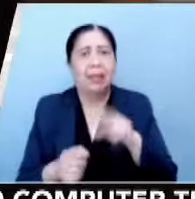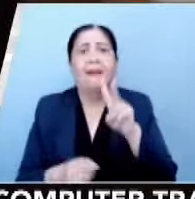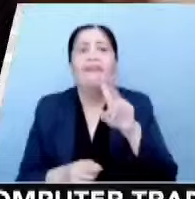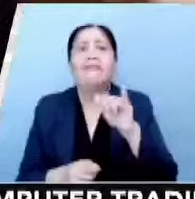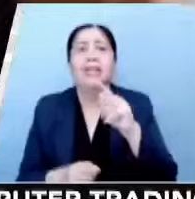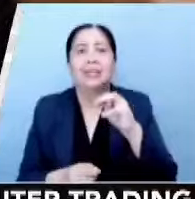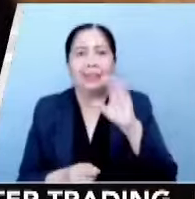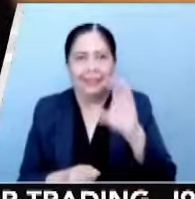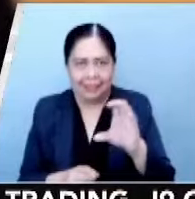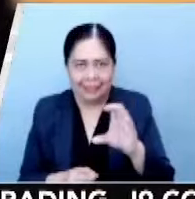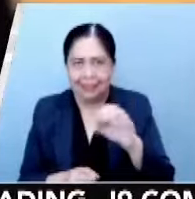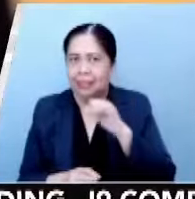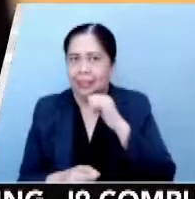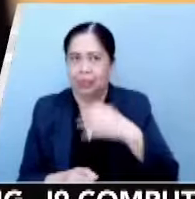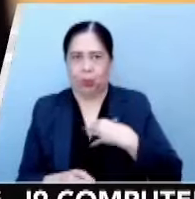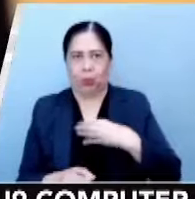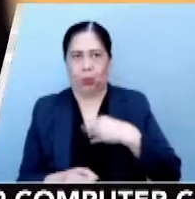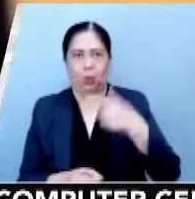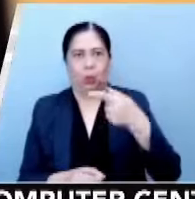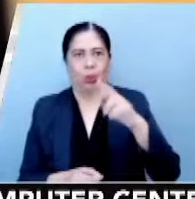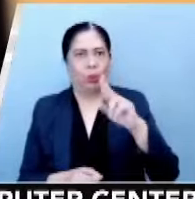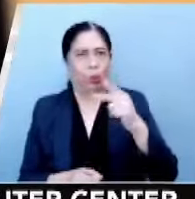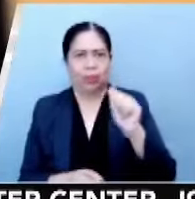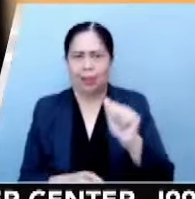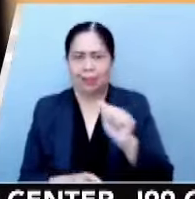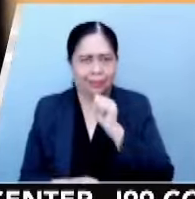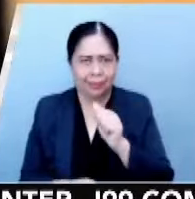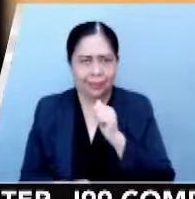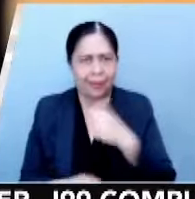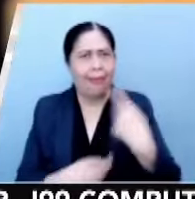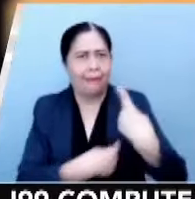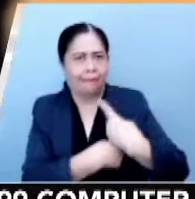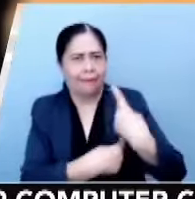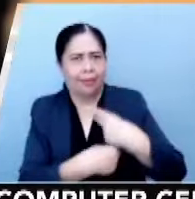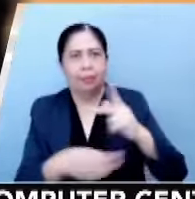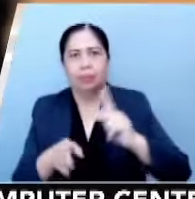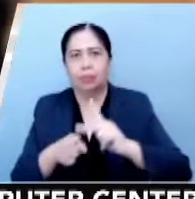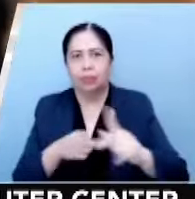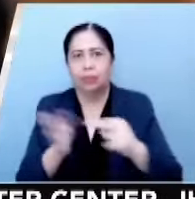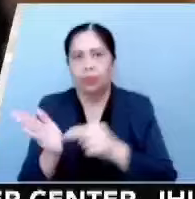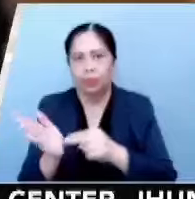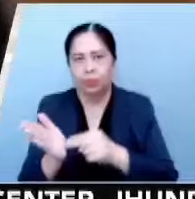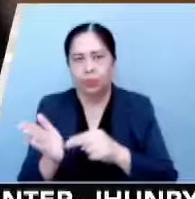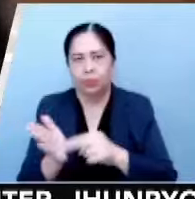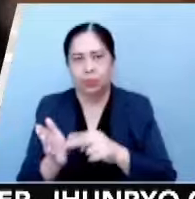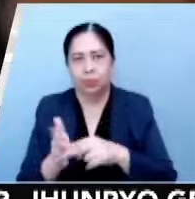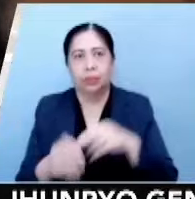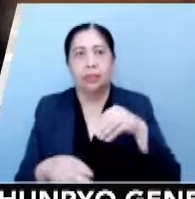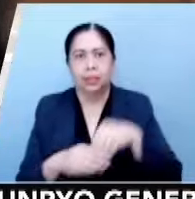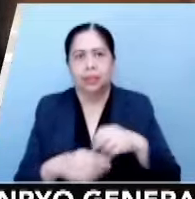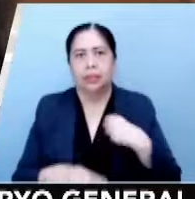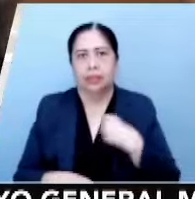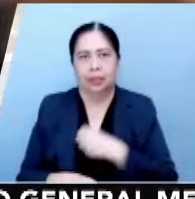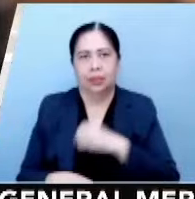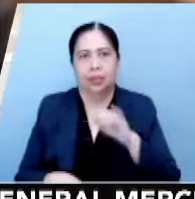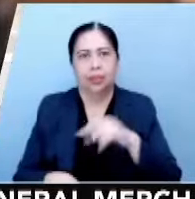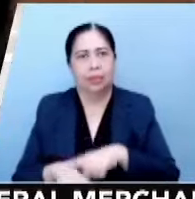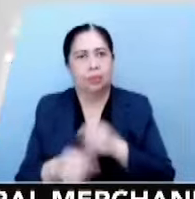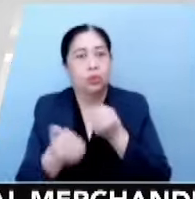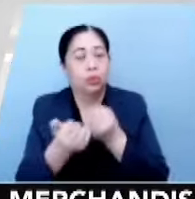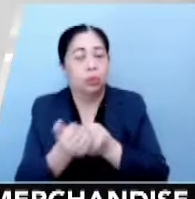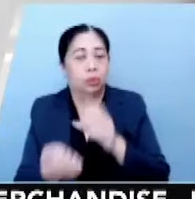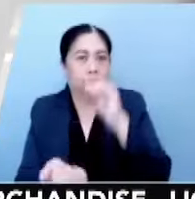glutathione ang pina-IV drip niya at may nakabantay-aniya na professional nurse. Nasa Senado raw siya noon para suportahan ng asawa sa